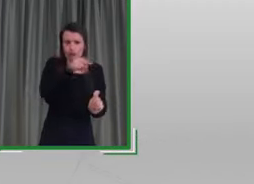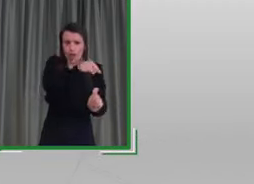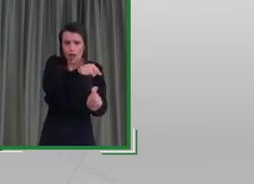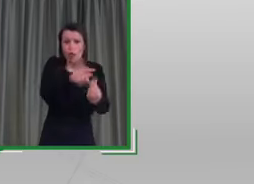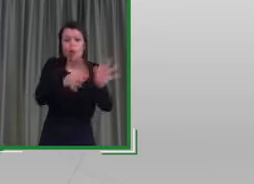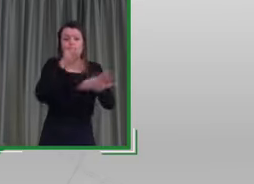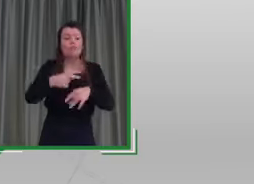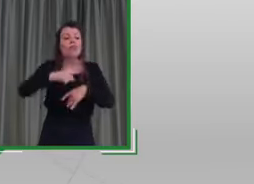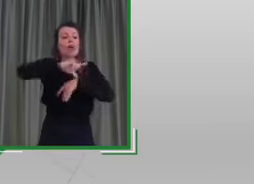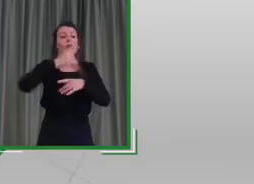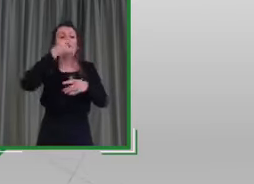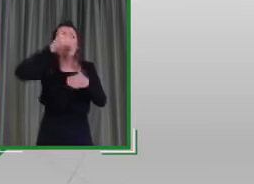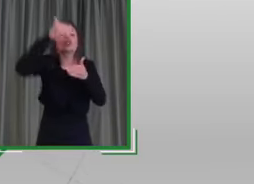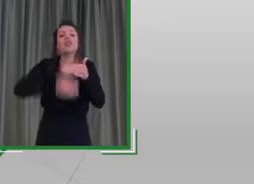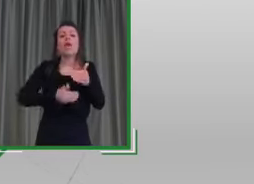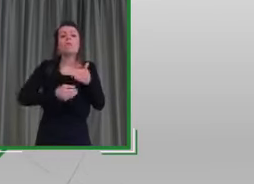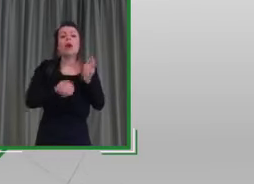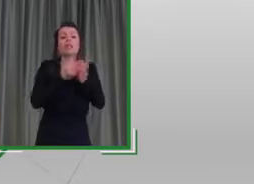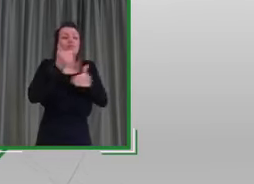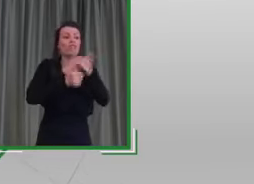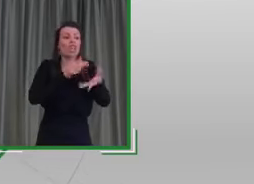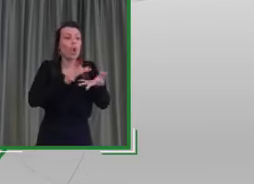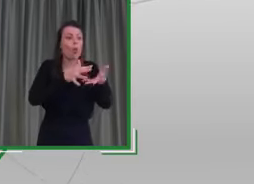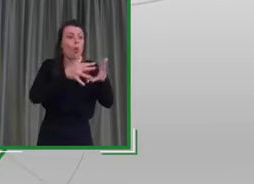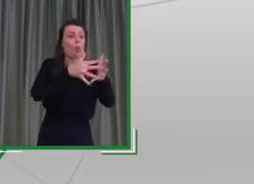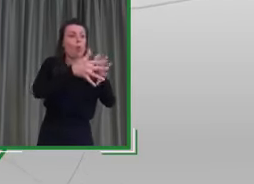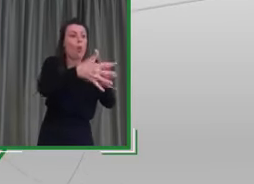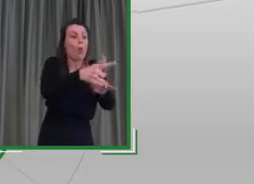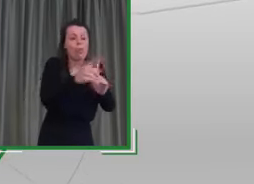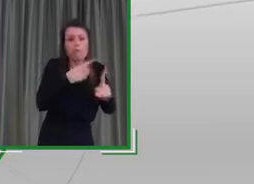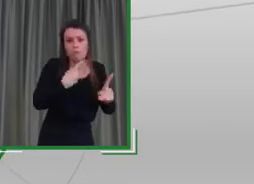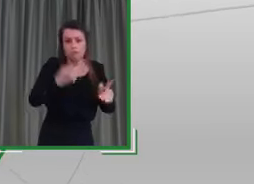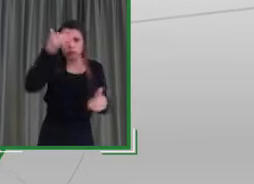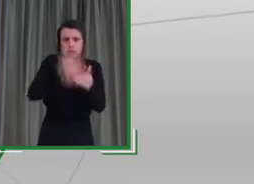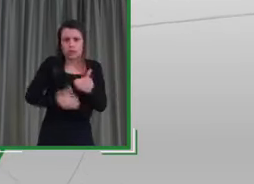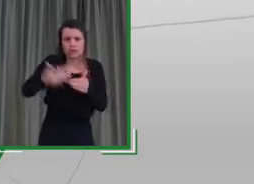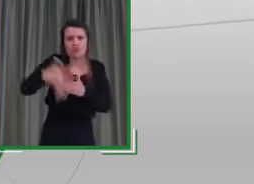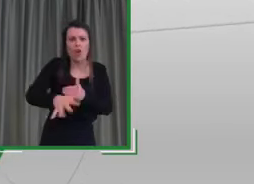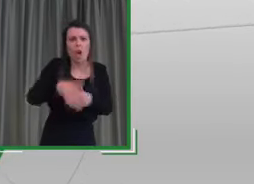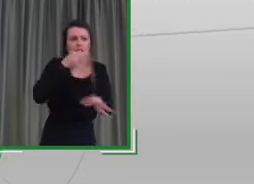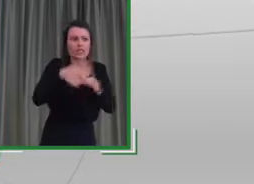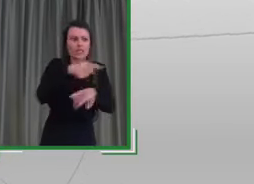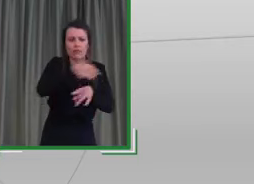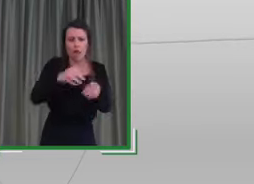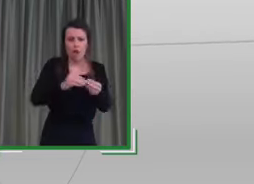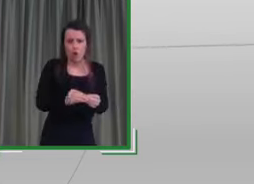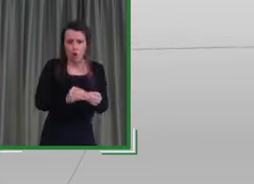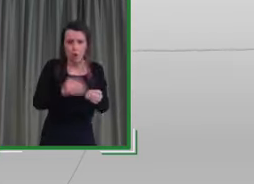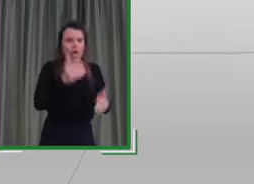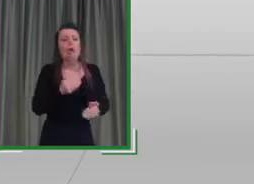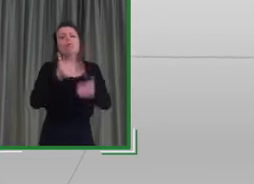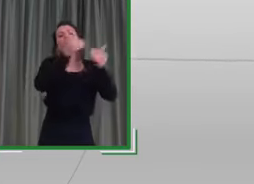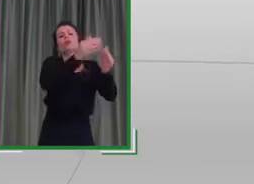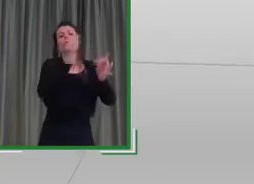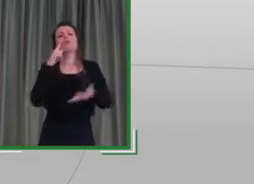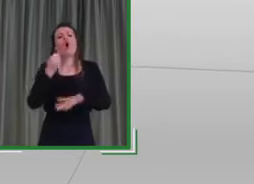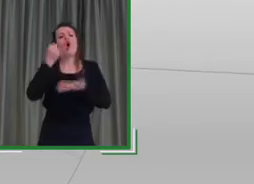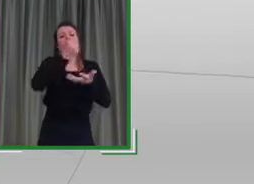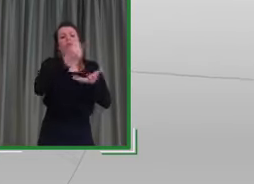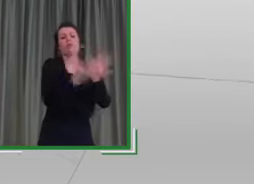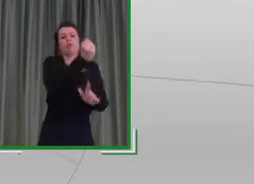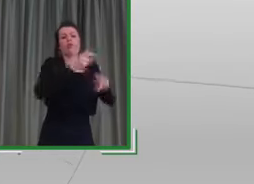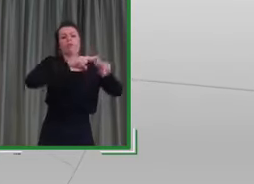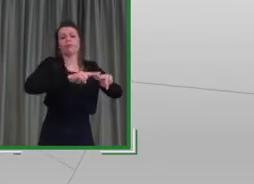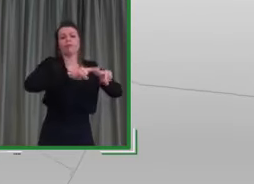posticipato e quindi rimangono loro i contributi e possono continuare a operare il provvedimento